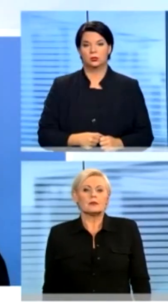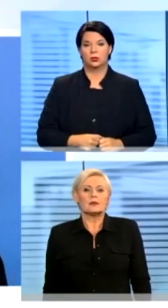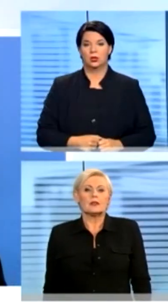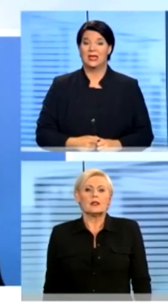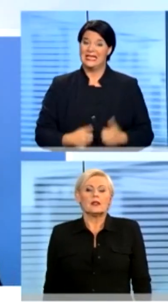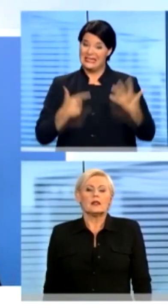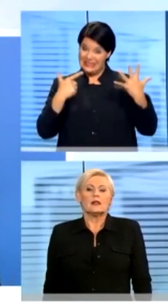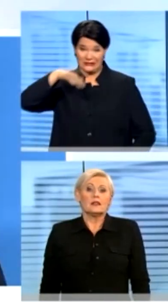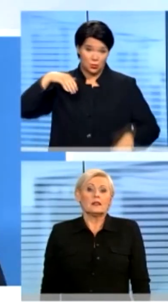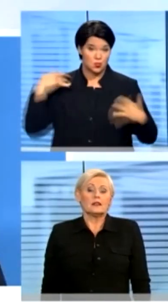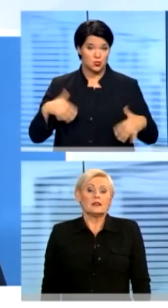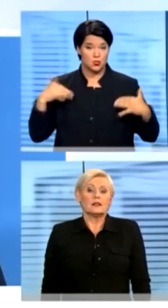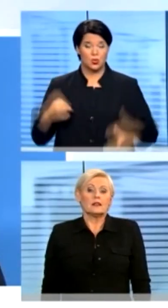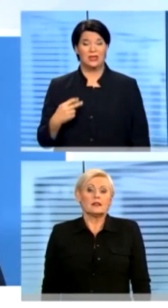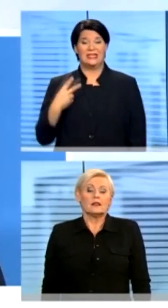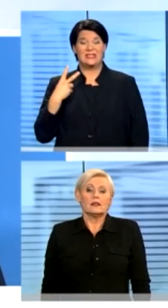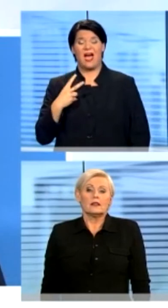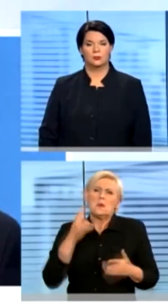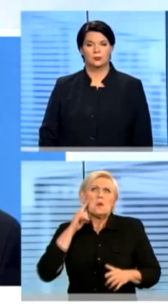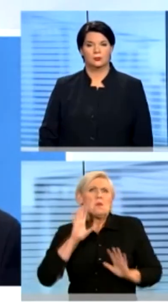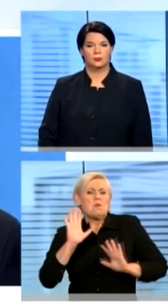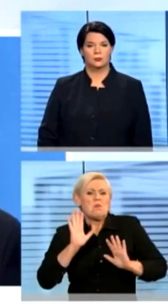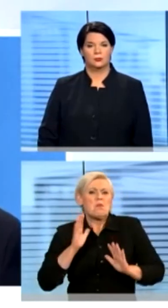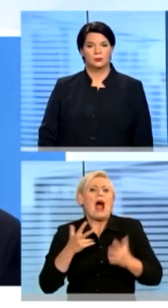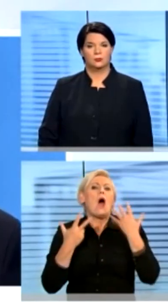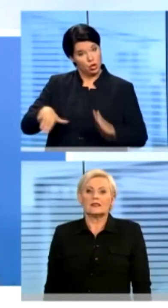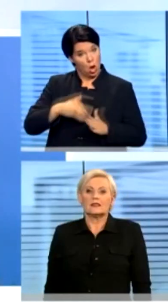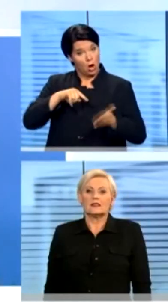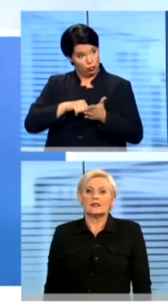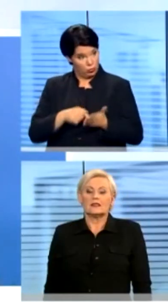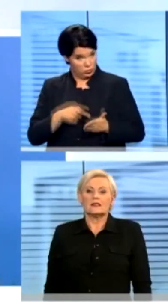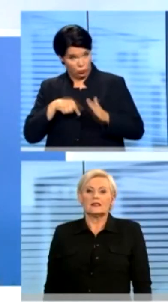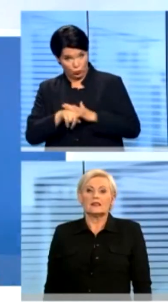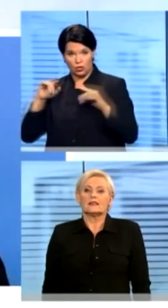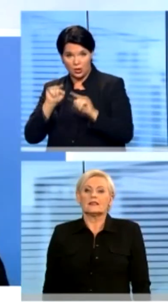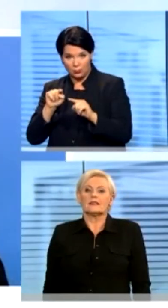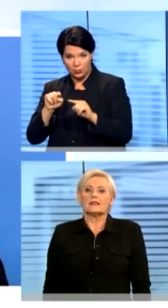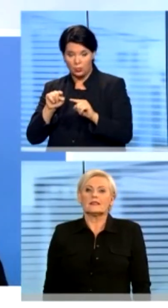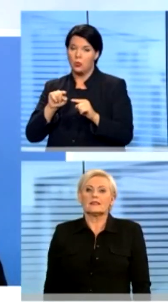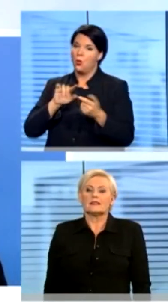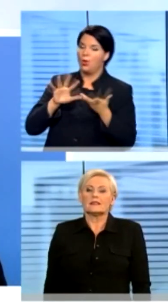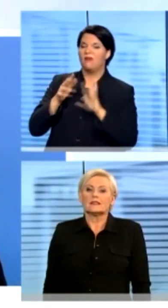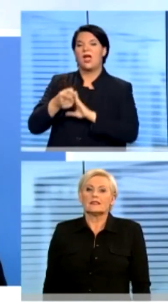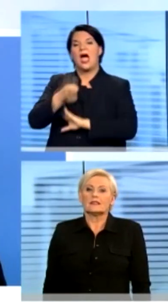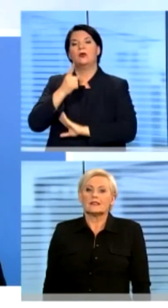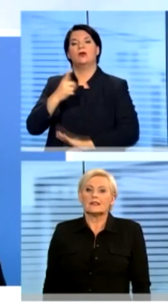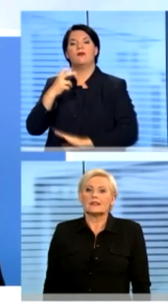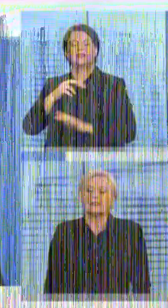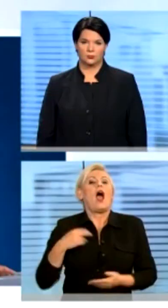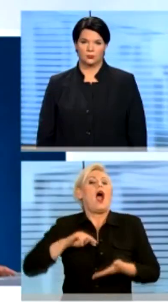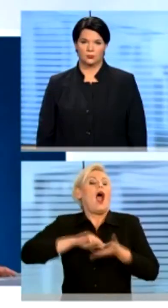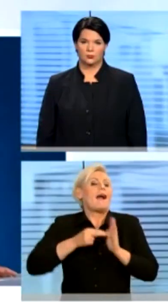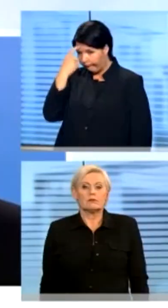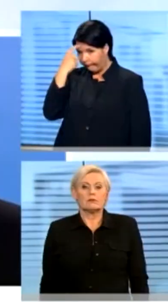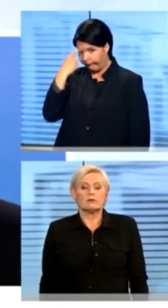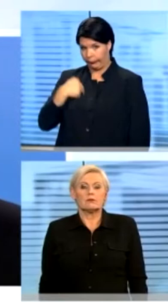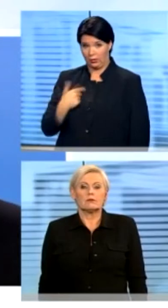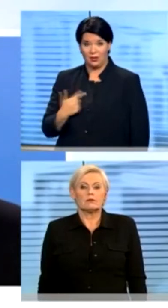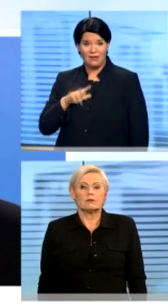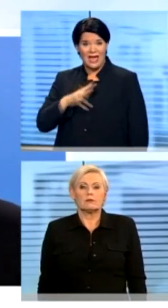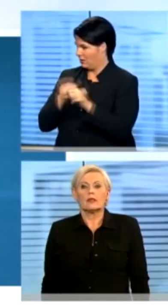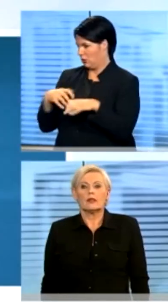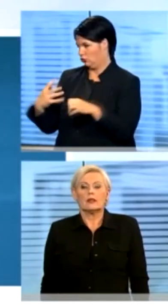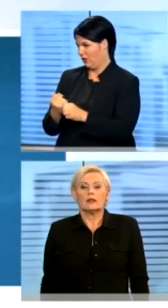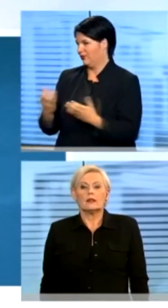7 Millionen, 1,4 Millionen, 2 Billionen Euro, 80 Milliarden Euro, 100 Milliarden Euro, 150 Milliarden Euro, 5 Millionen,